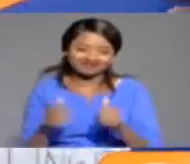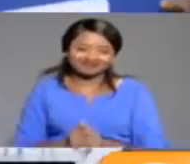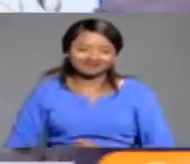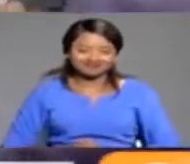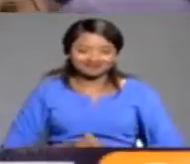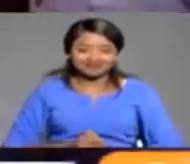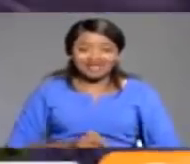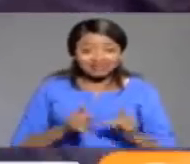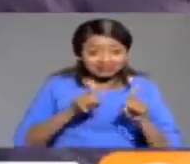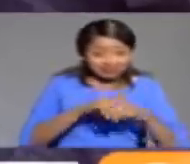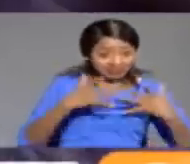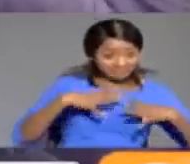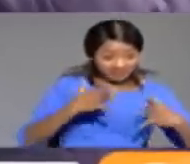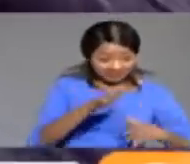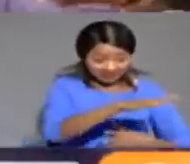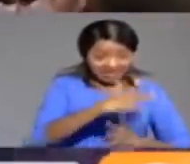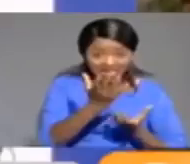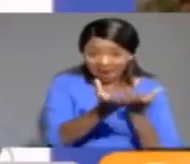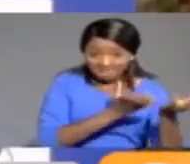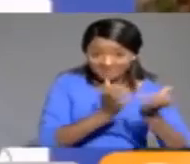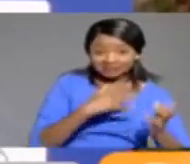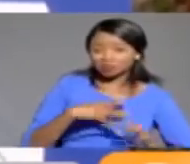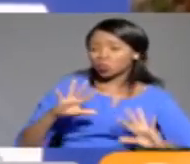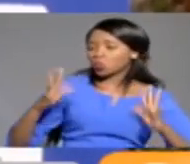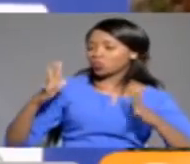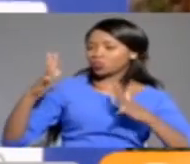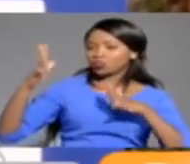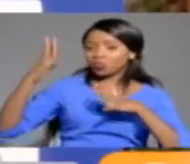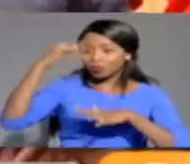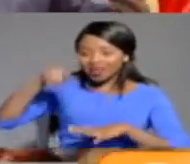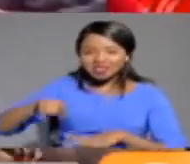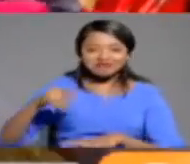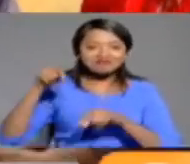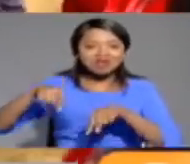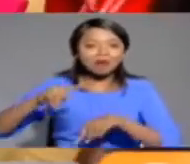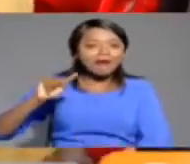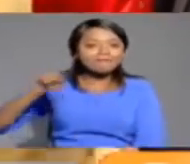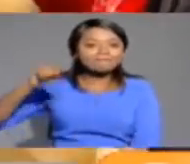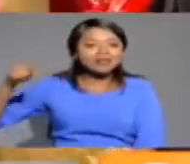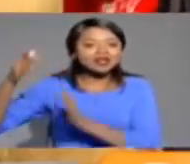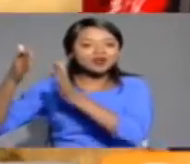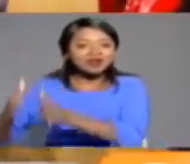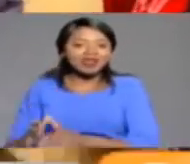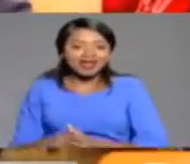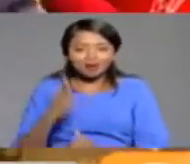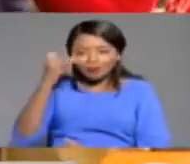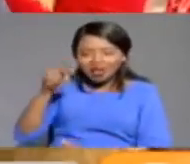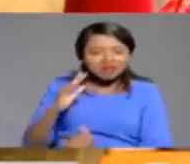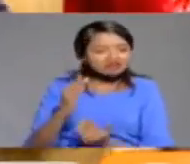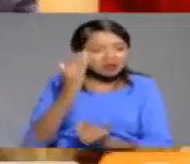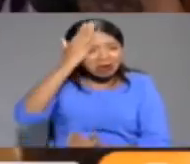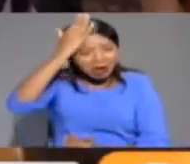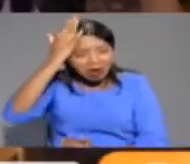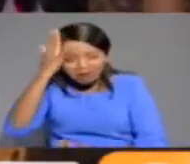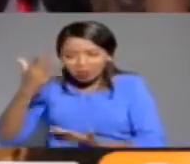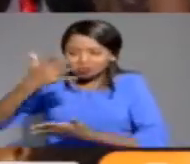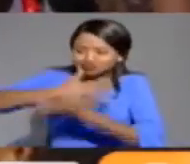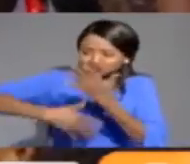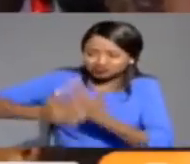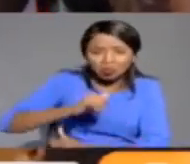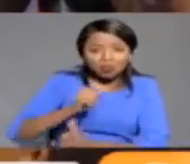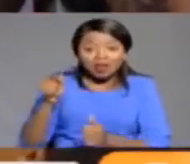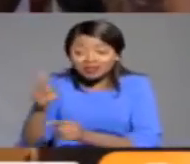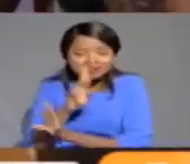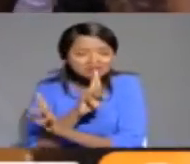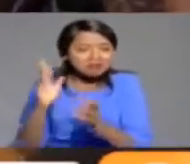Fellow traders cheered one of their own who has now earned the title of a millionaire, describing him as kind, easy to associate, and quick to help